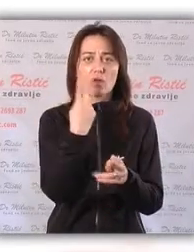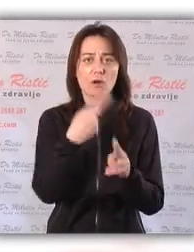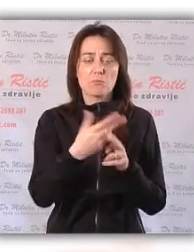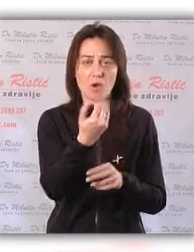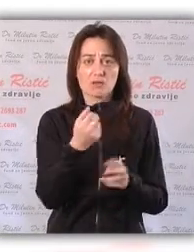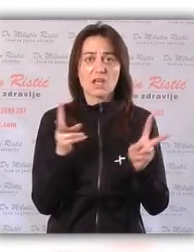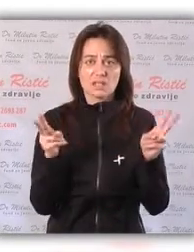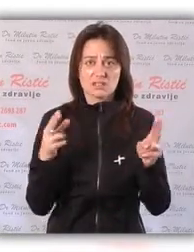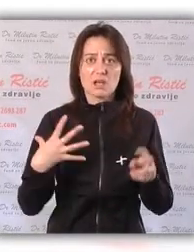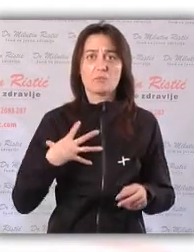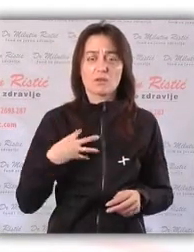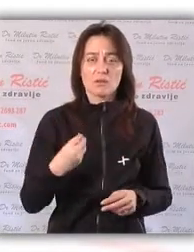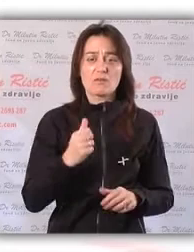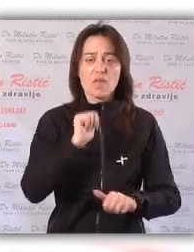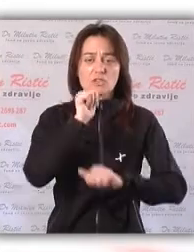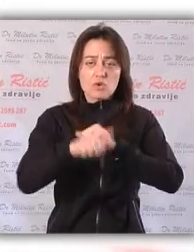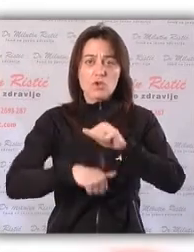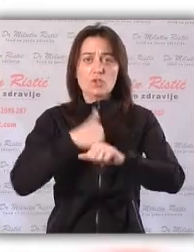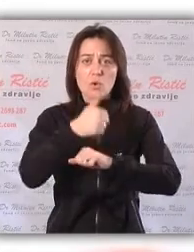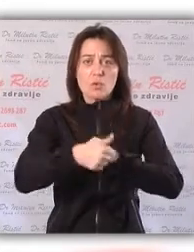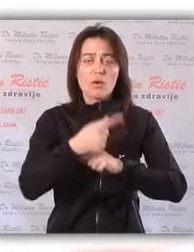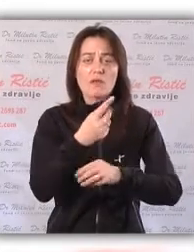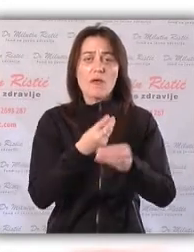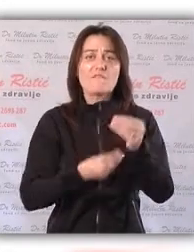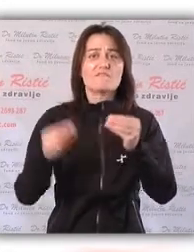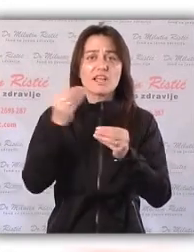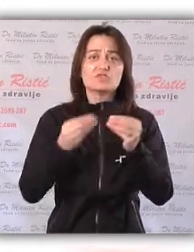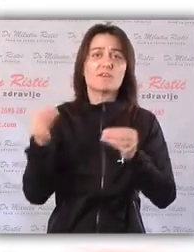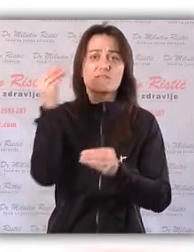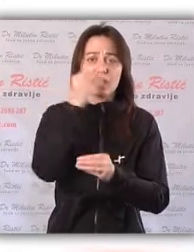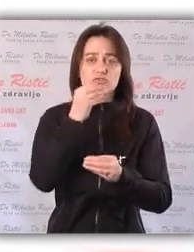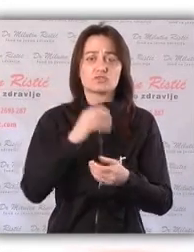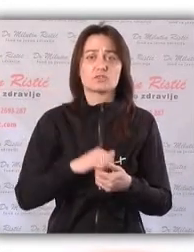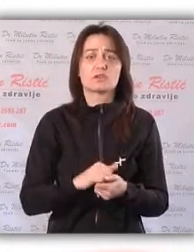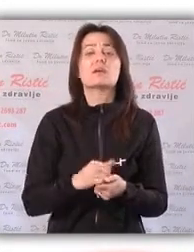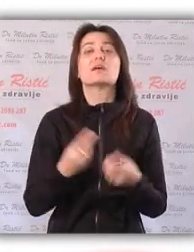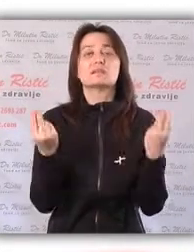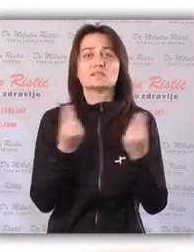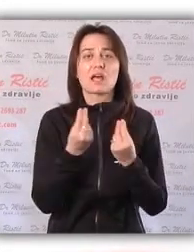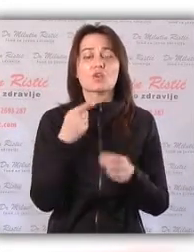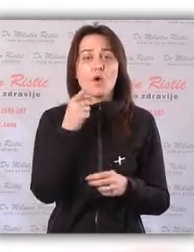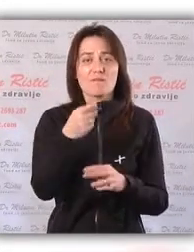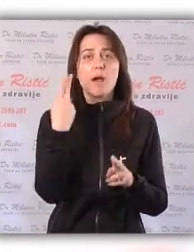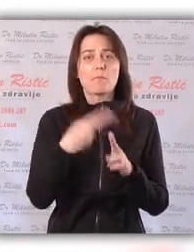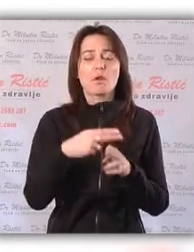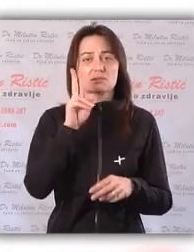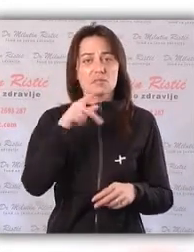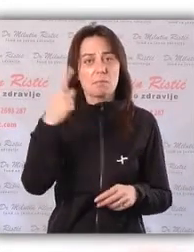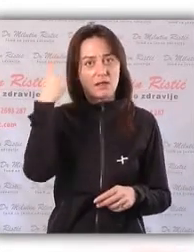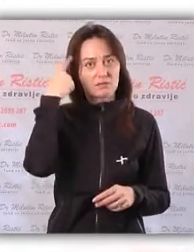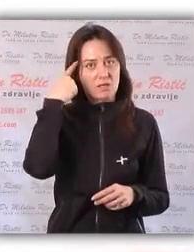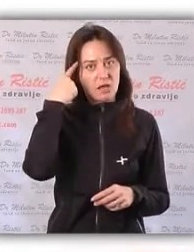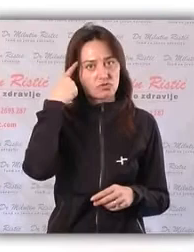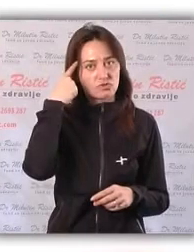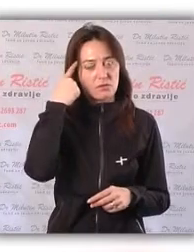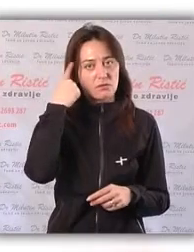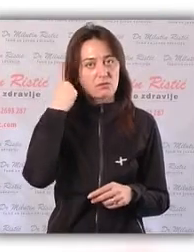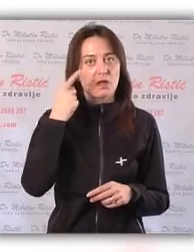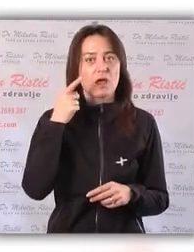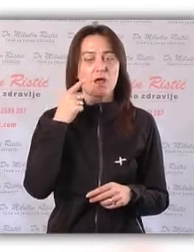umrlih od karcinoma dojke je iz godine u godinu se povećava. Zato ova bolest